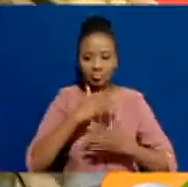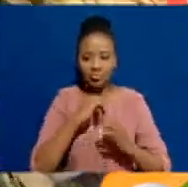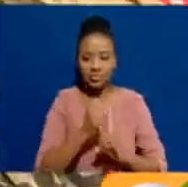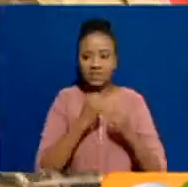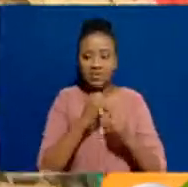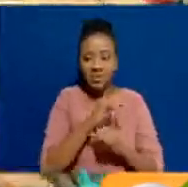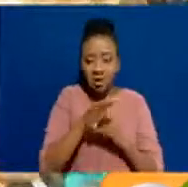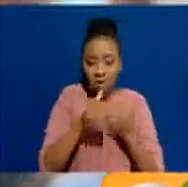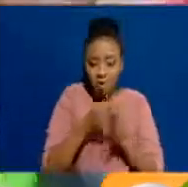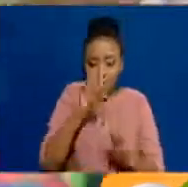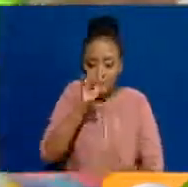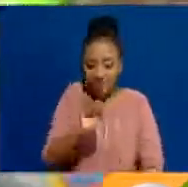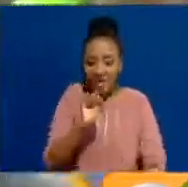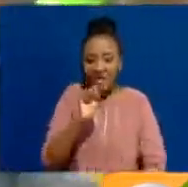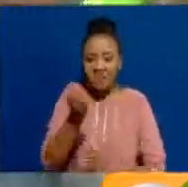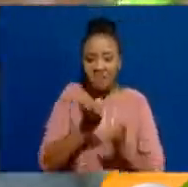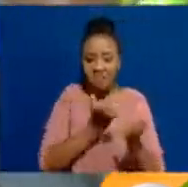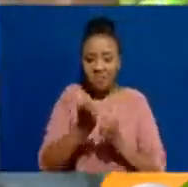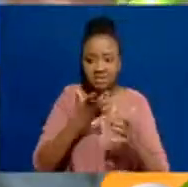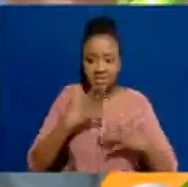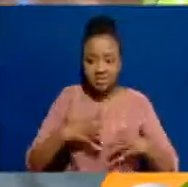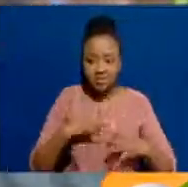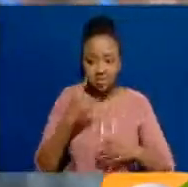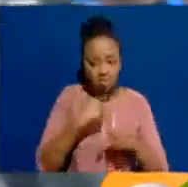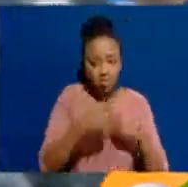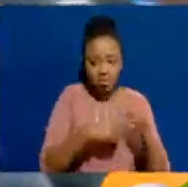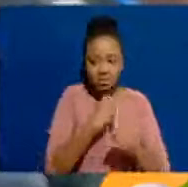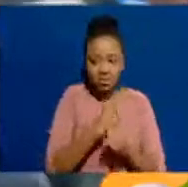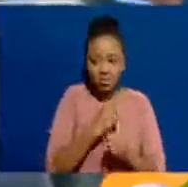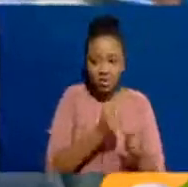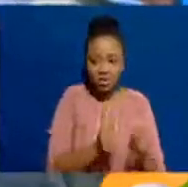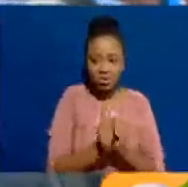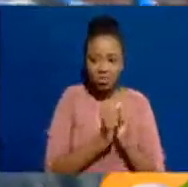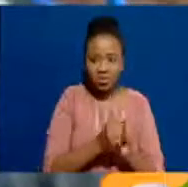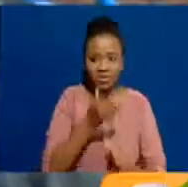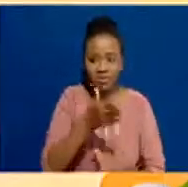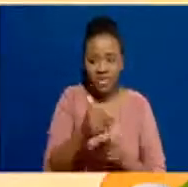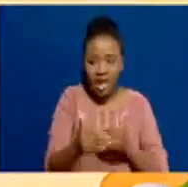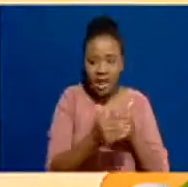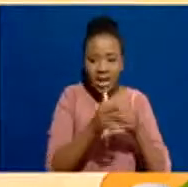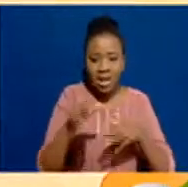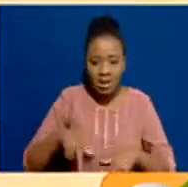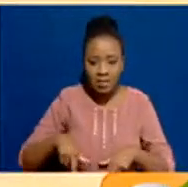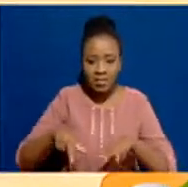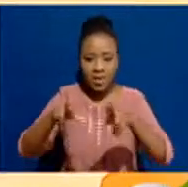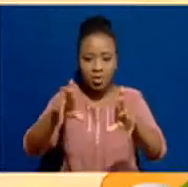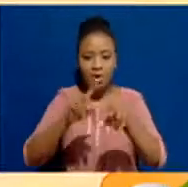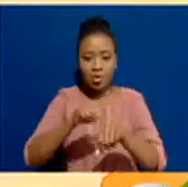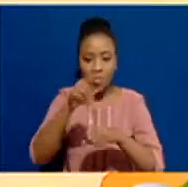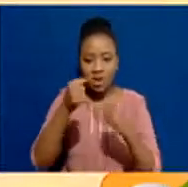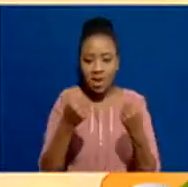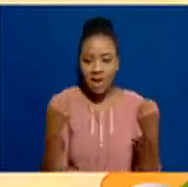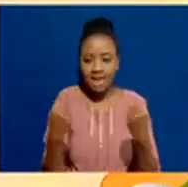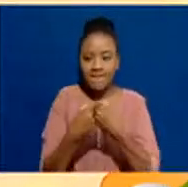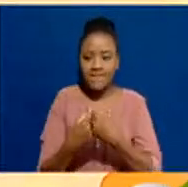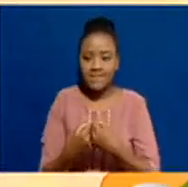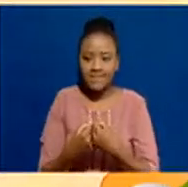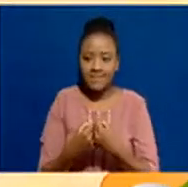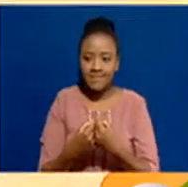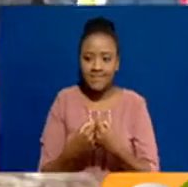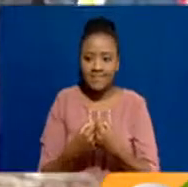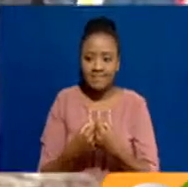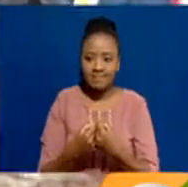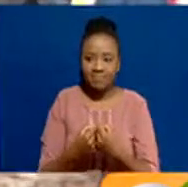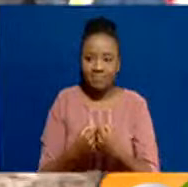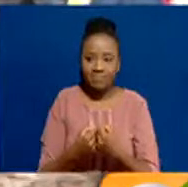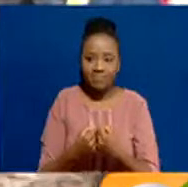wachuuzi watano waliokuwa wakiendelea na kazi yao hapa kando ya barabara wakati wa ajali hiyo. Mimi kenye